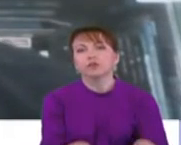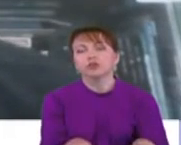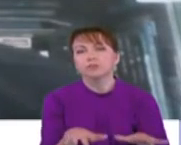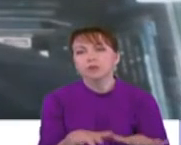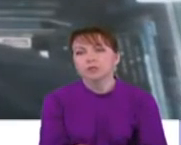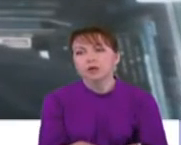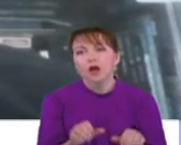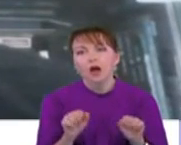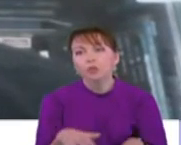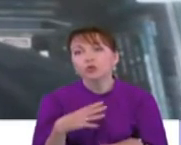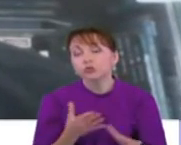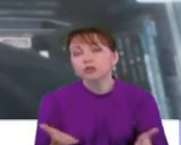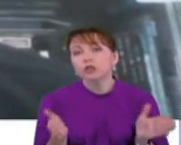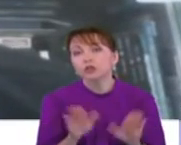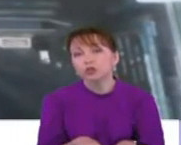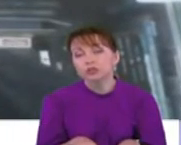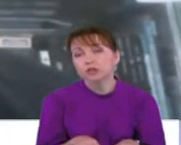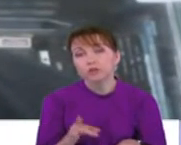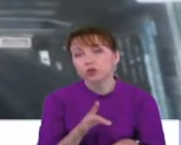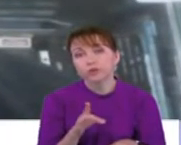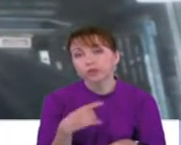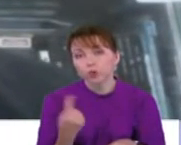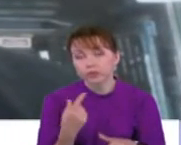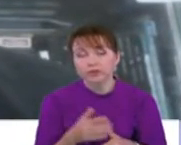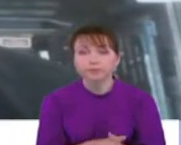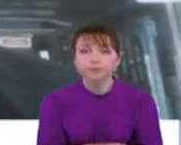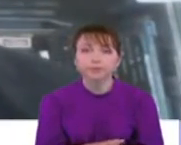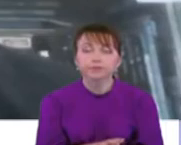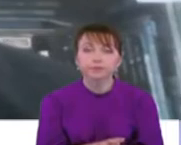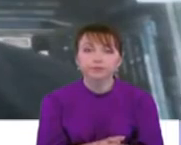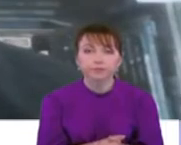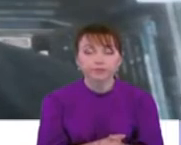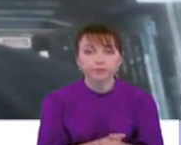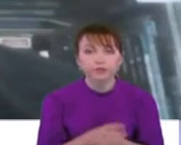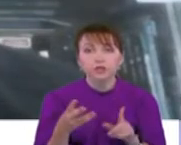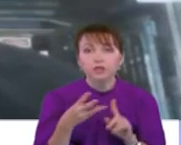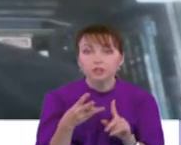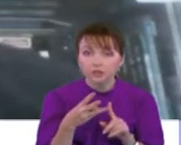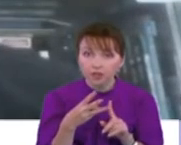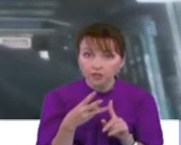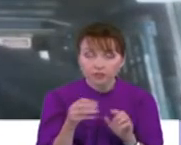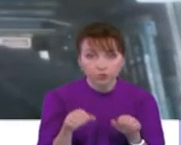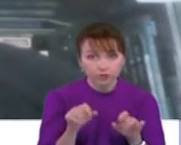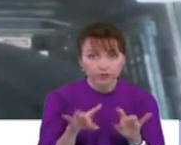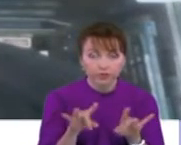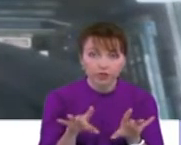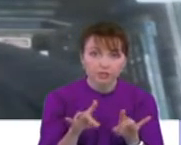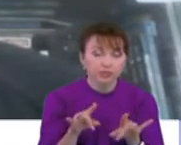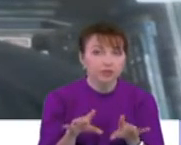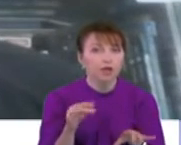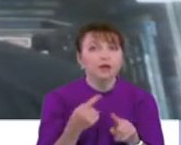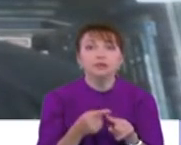А, можливо, лишилися і в Ростовській області. Ну і третє можливе пояснення – це